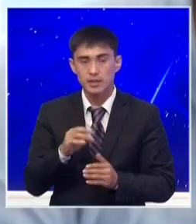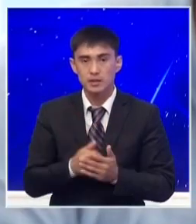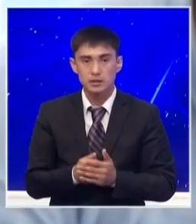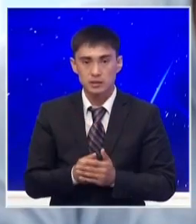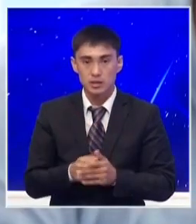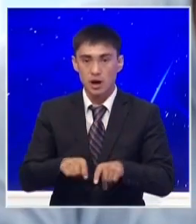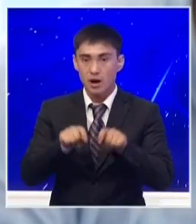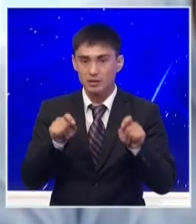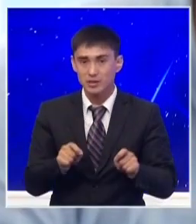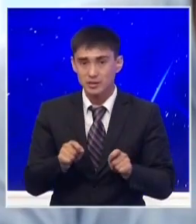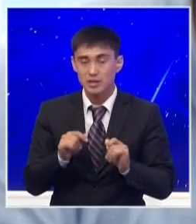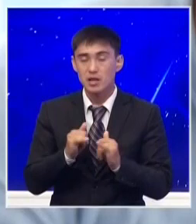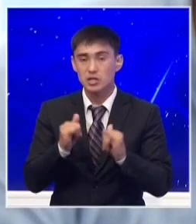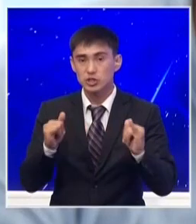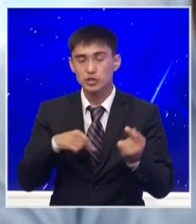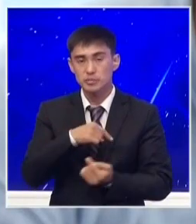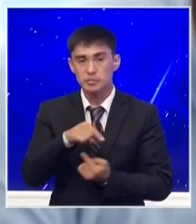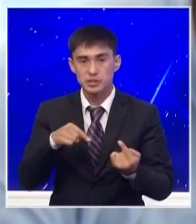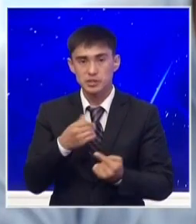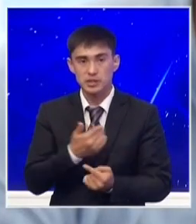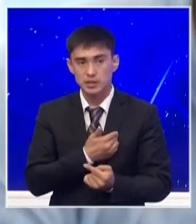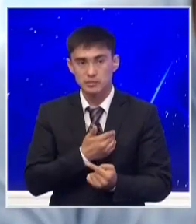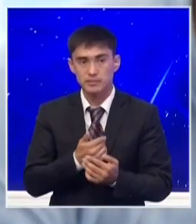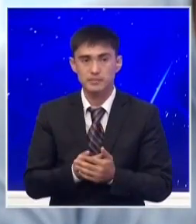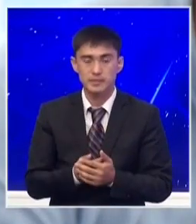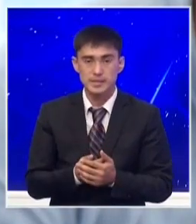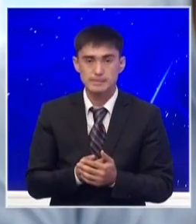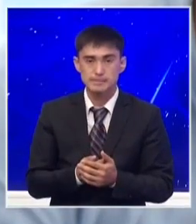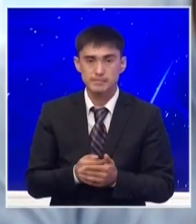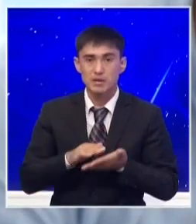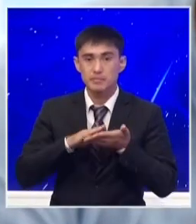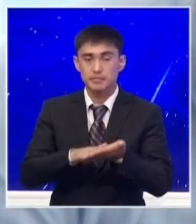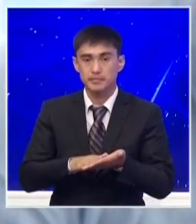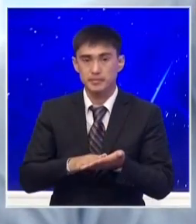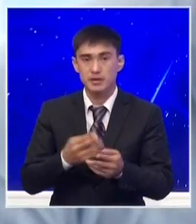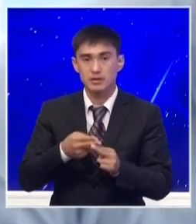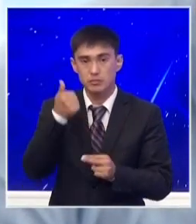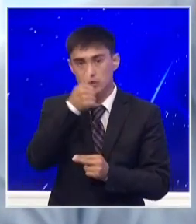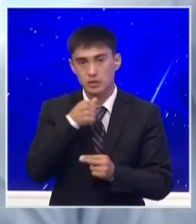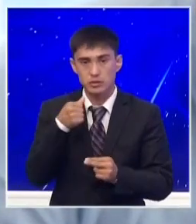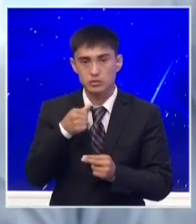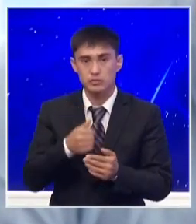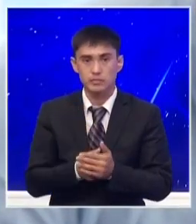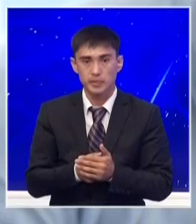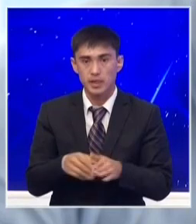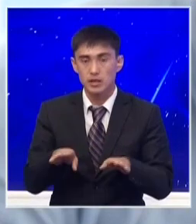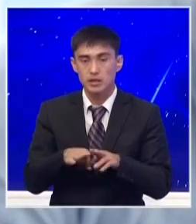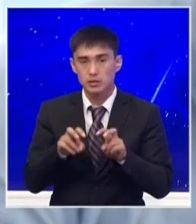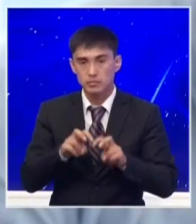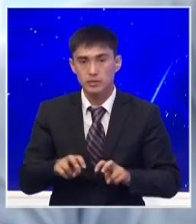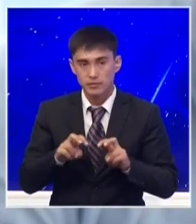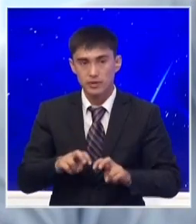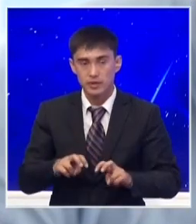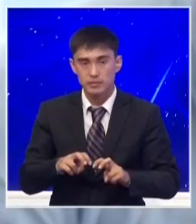либо расширение бизнеса. У меня такой вопрос. Будет ли в этом году, либо в ближайшее время, похожий проект